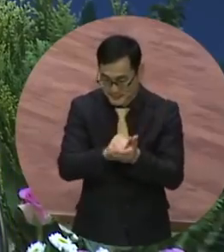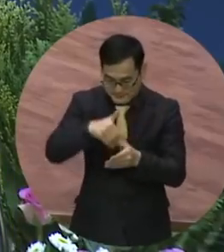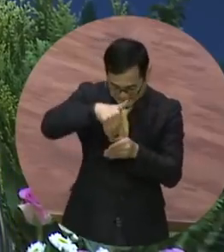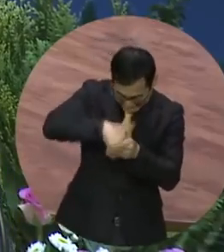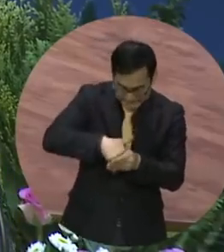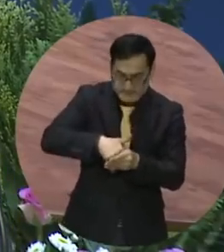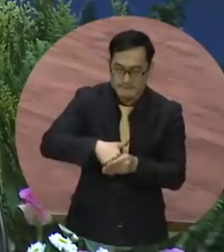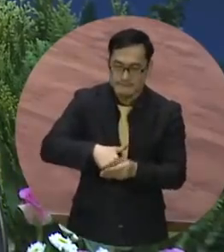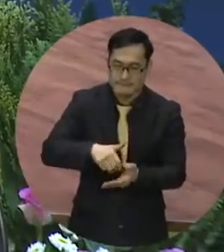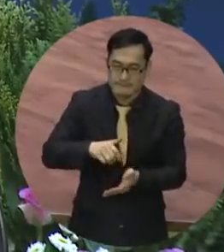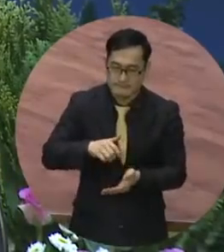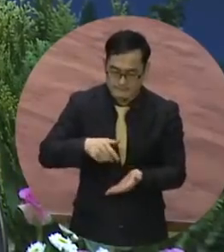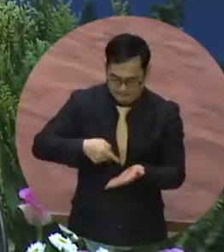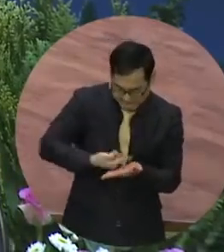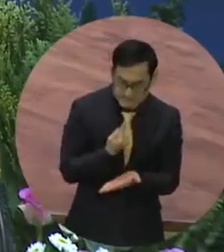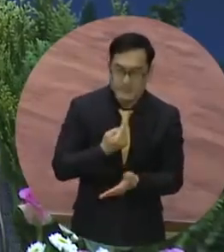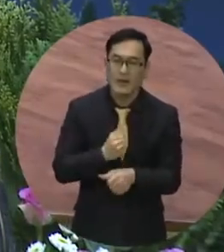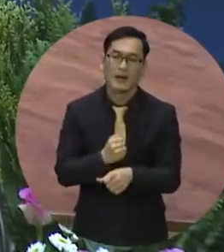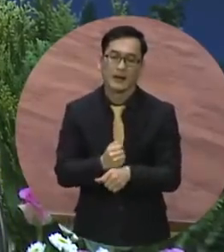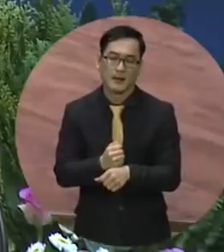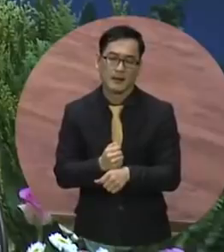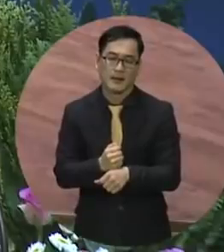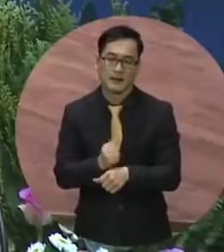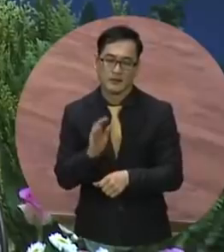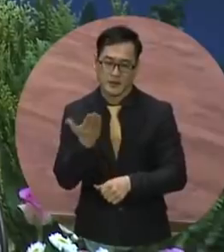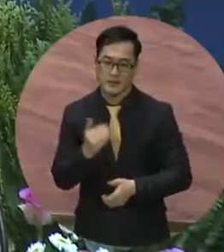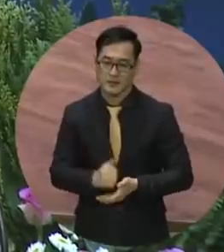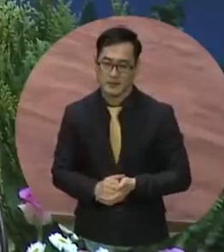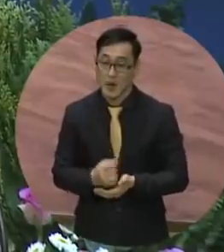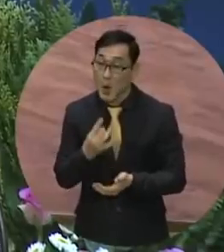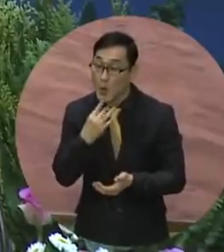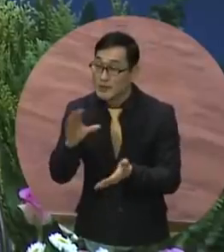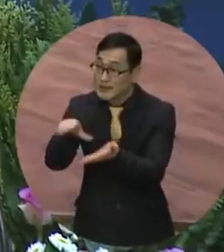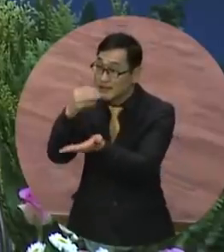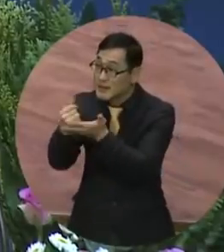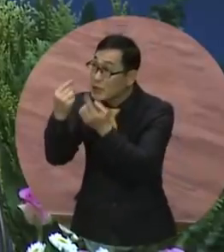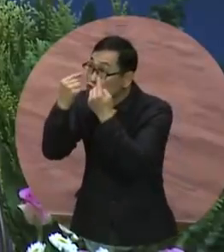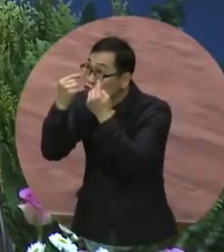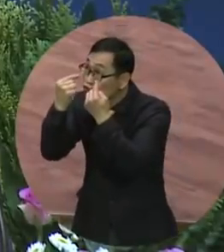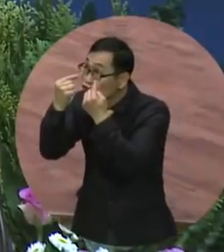3절 8절이 오직 그리스도, 그리스도의 눈으로 모든 걸 바라봐라.